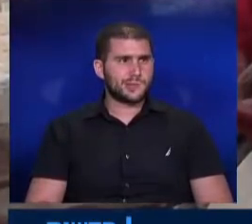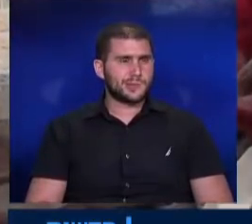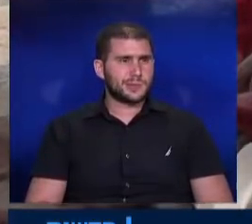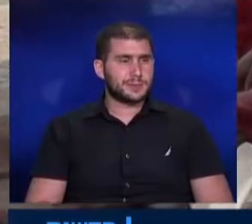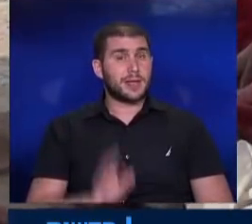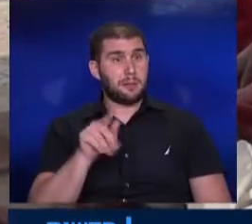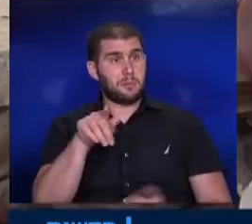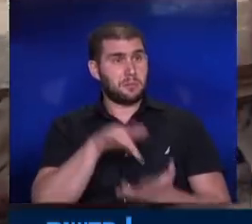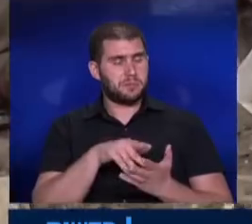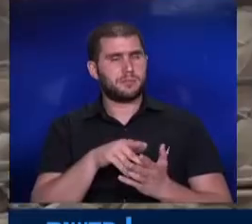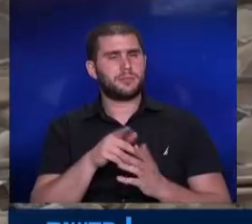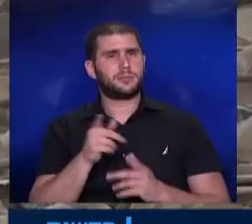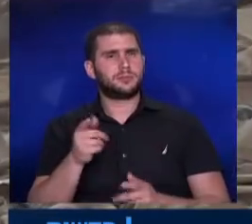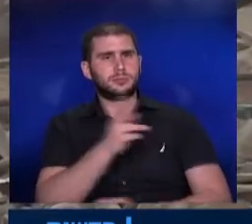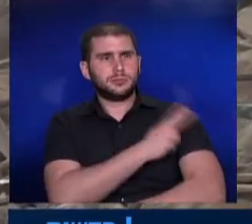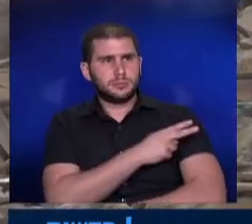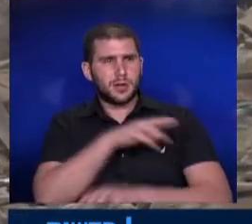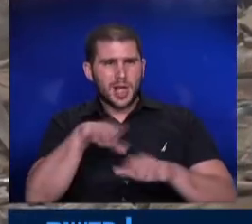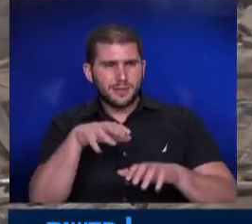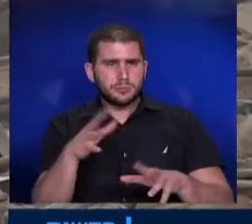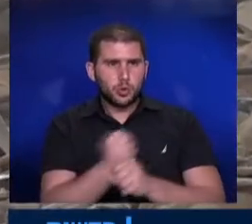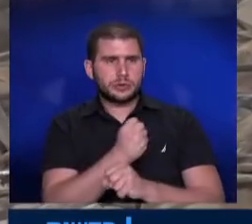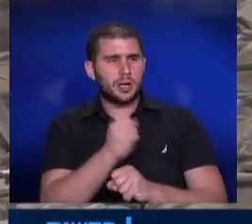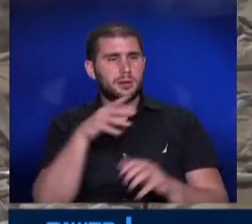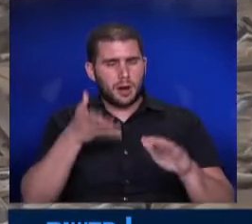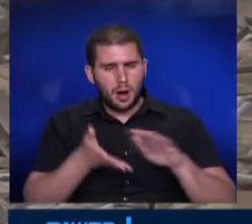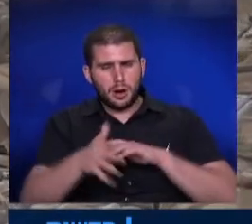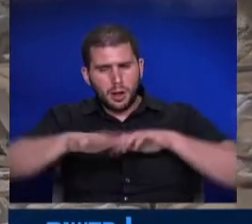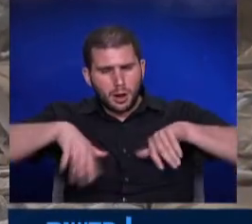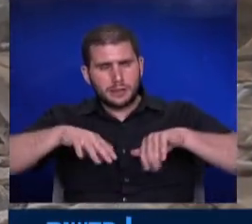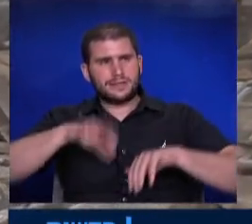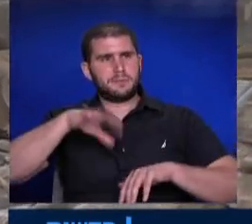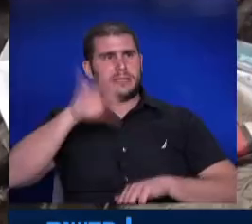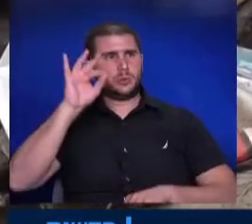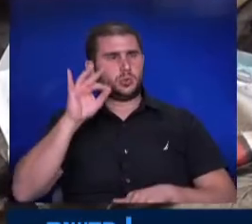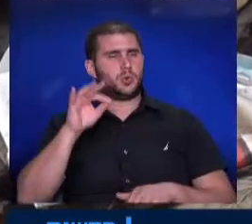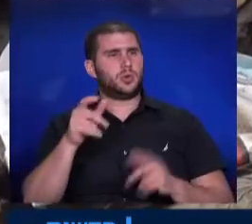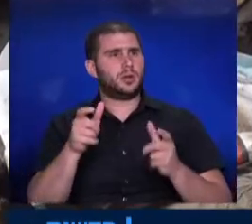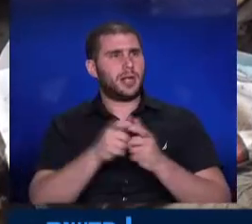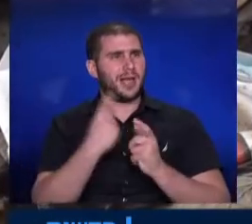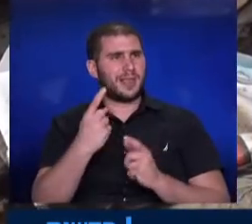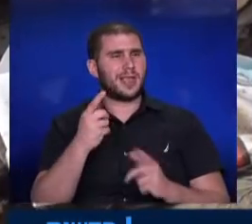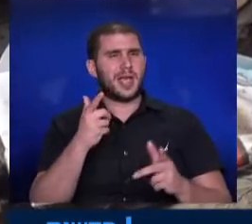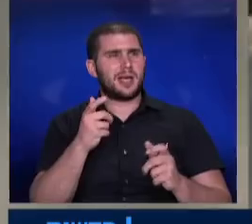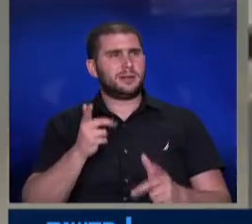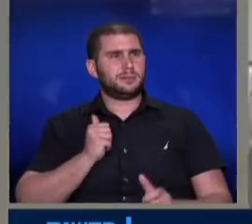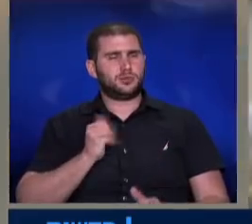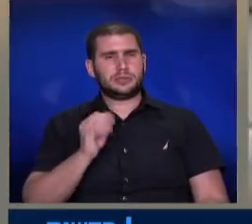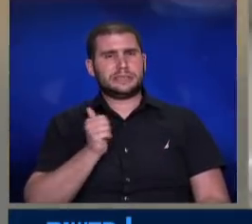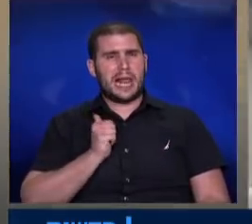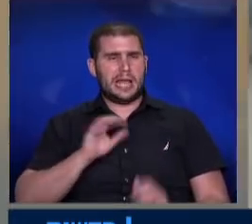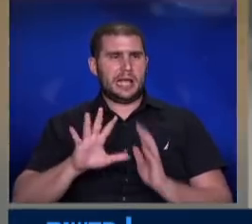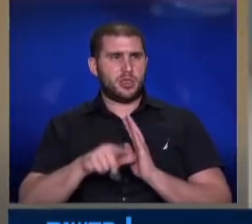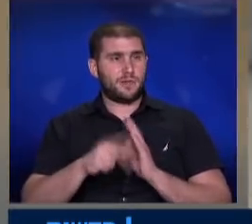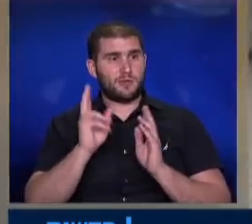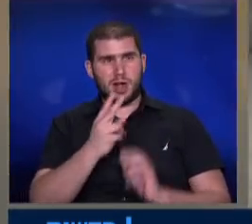גם כאן הלוחמים על 4 עושים את העבודה. מתחת לערמות האשפה מאתרים לוחמי יחידת מגן M16 צהלי גנוב, כזה